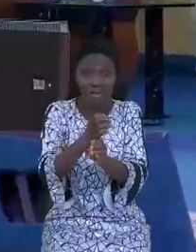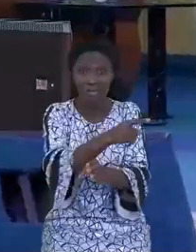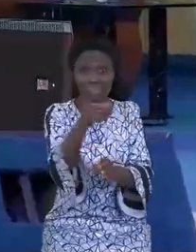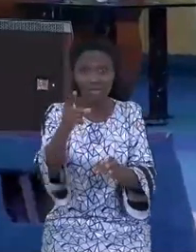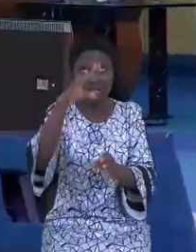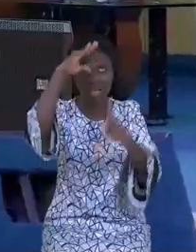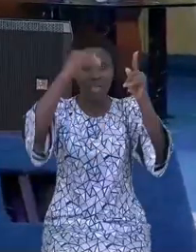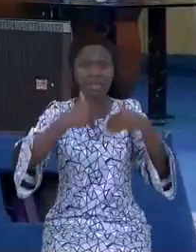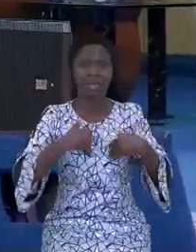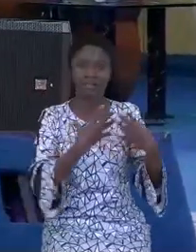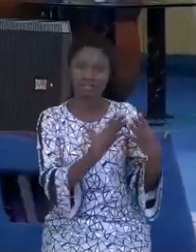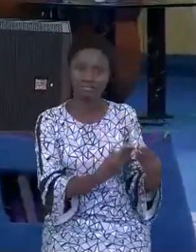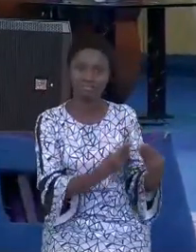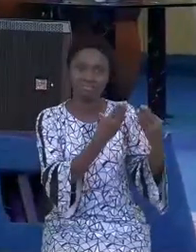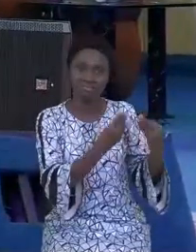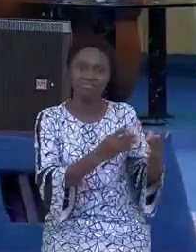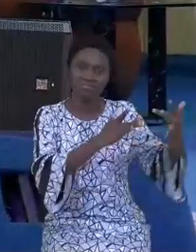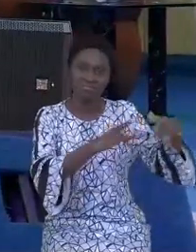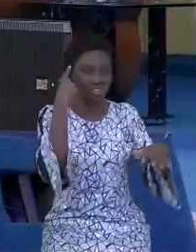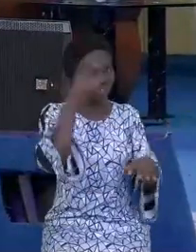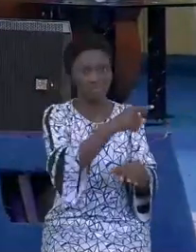des compassions envers toi.